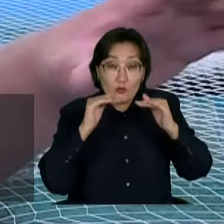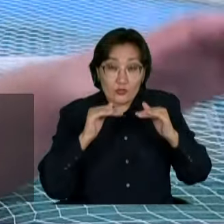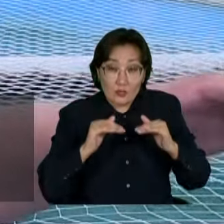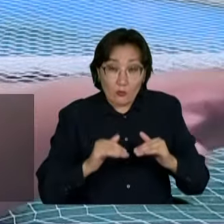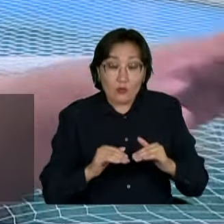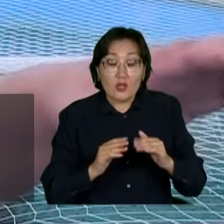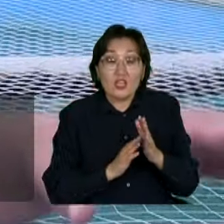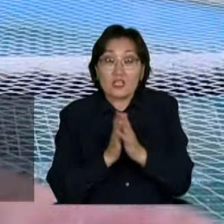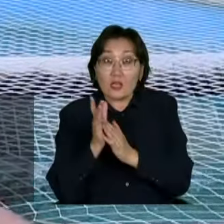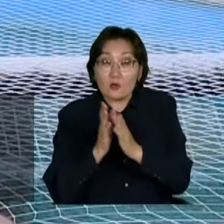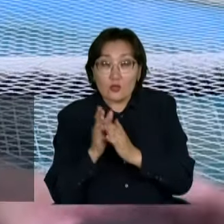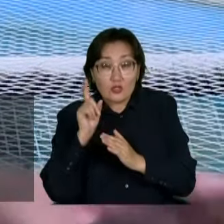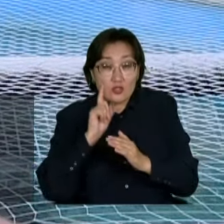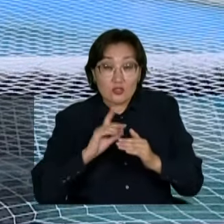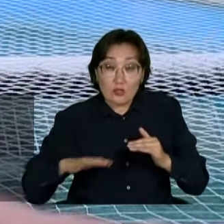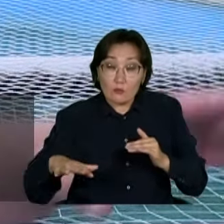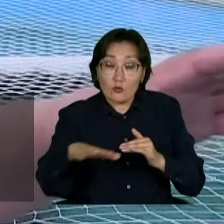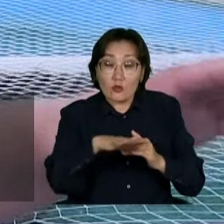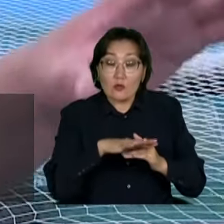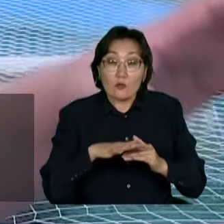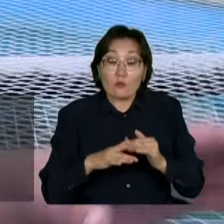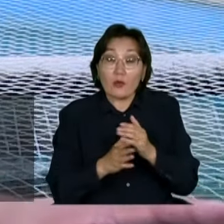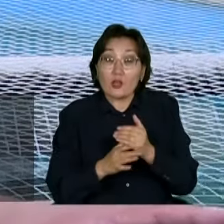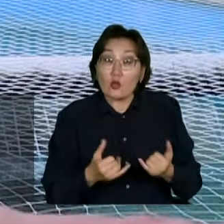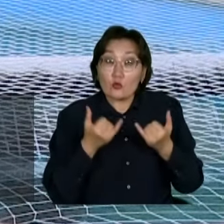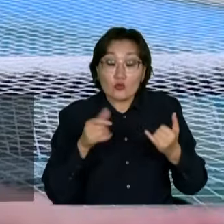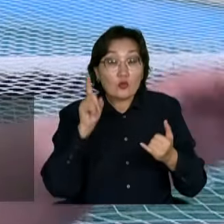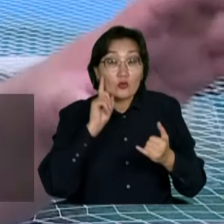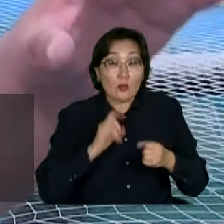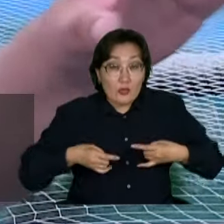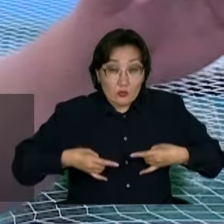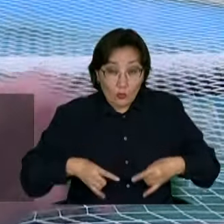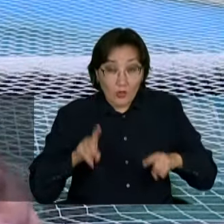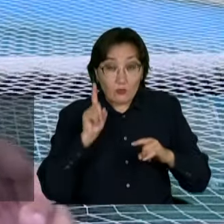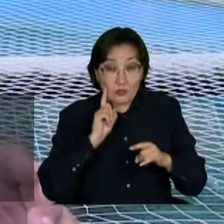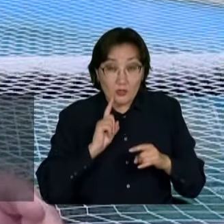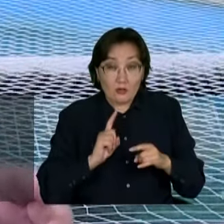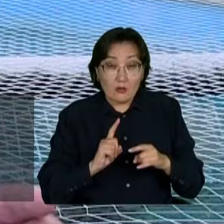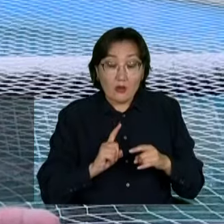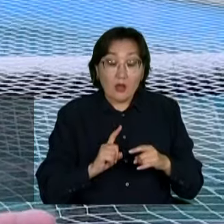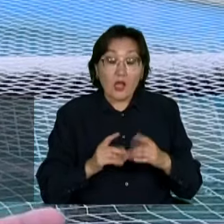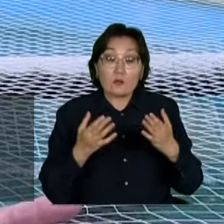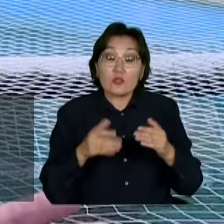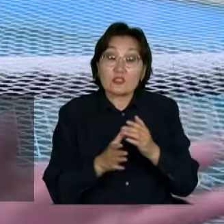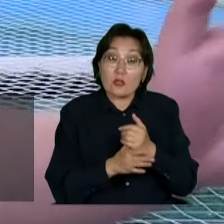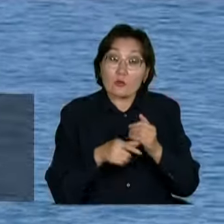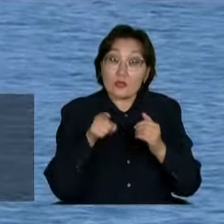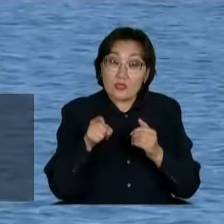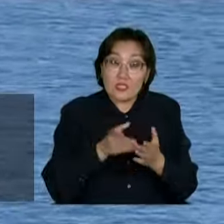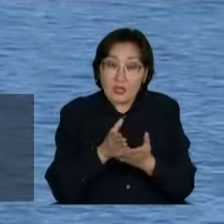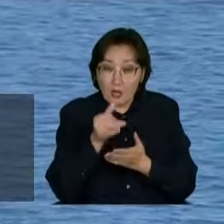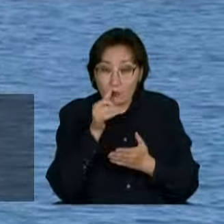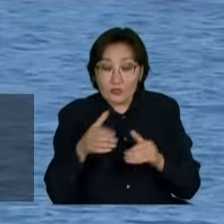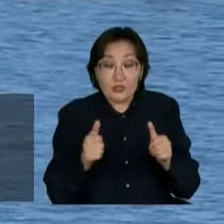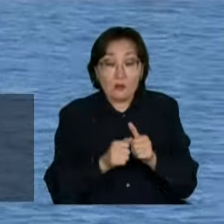қамысты, жақсы сондай жайылымды жерлер, ұлдырық шашалатын жерлерде су қайтады ғой. Балық енді ол жаққа кіре алмайды.